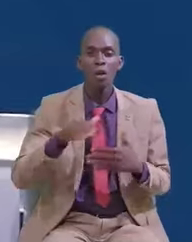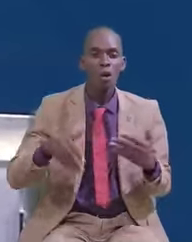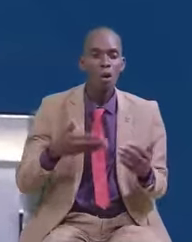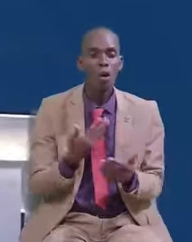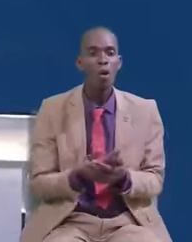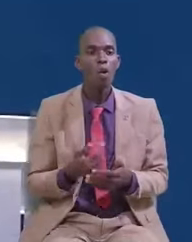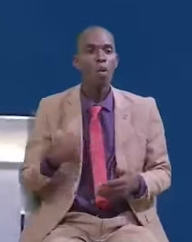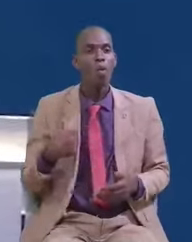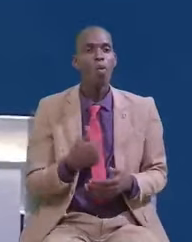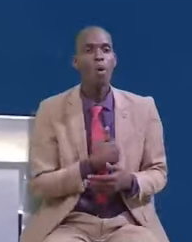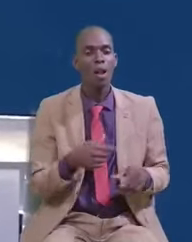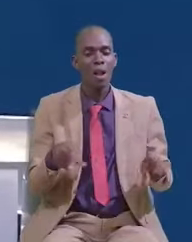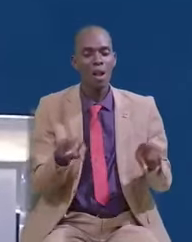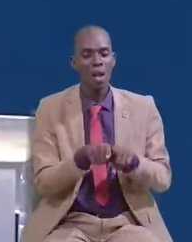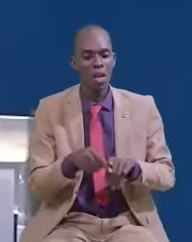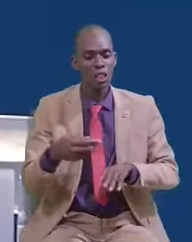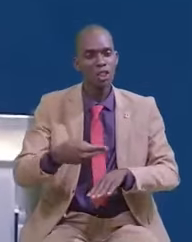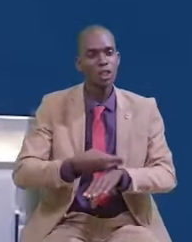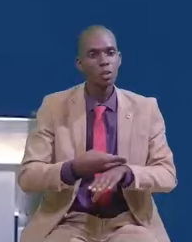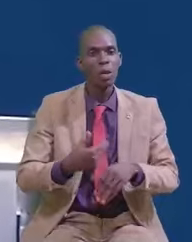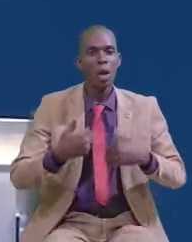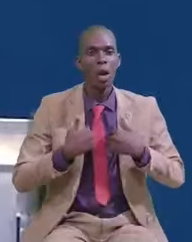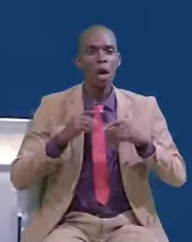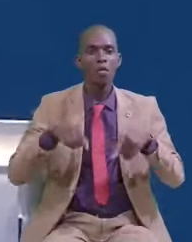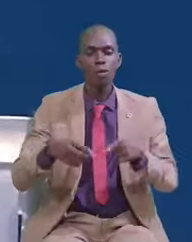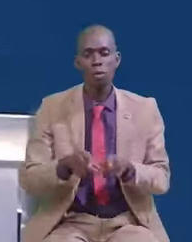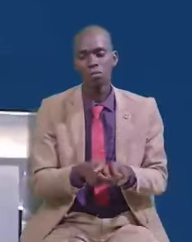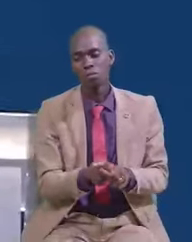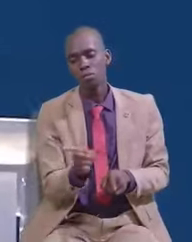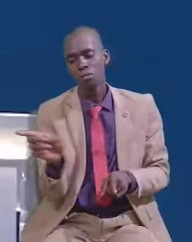Nous étions tous errants comme des brebis.